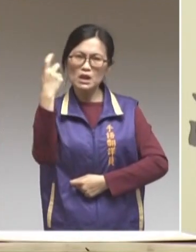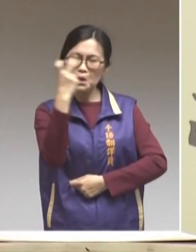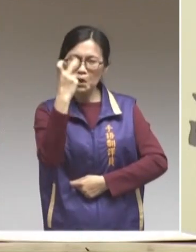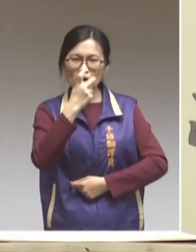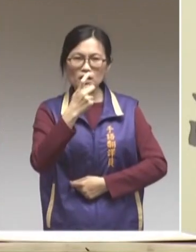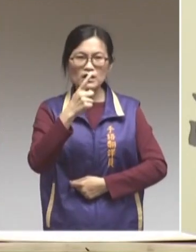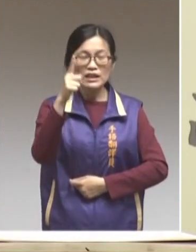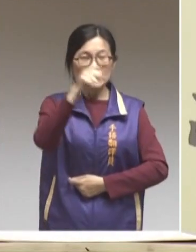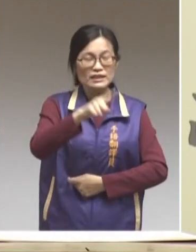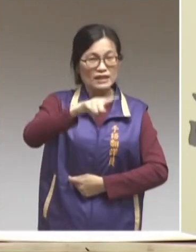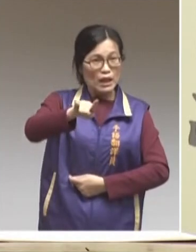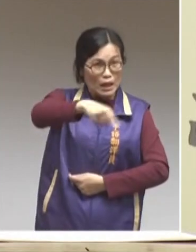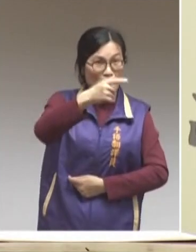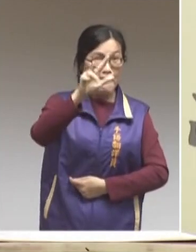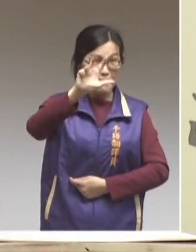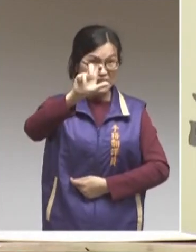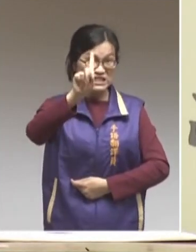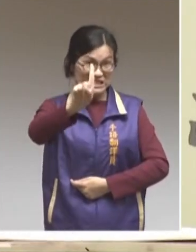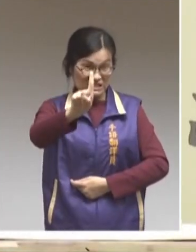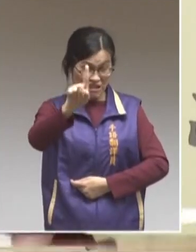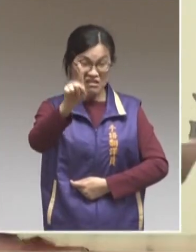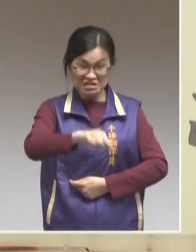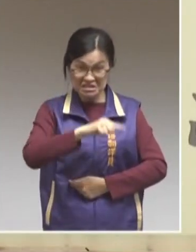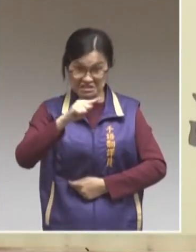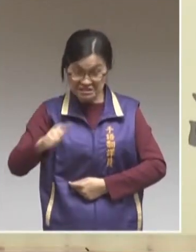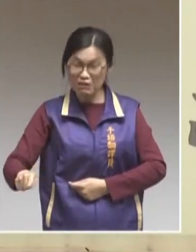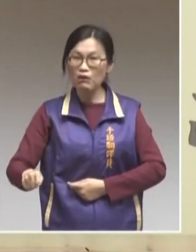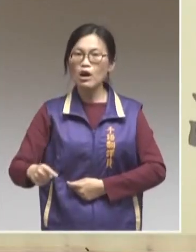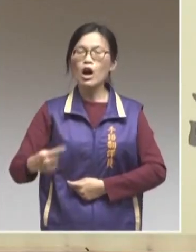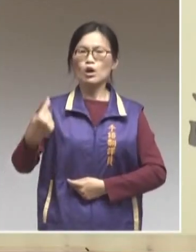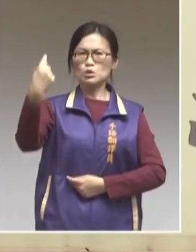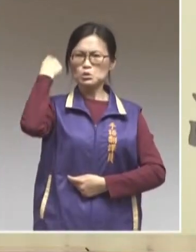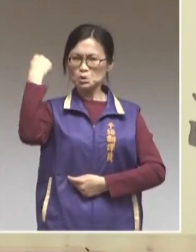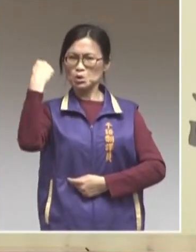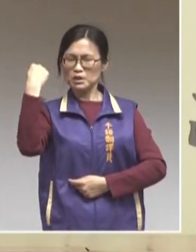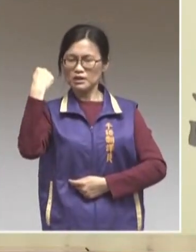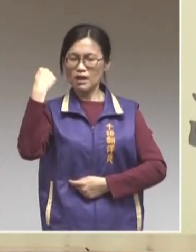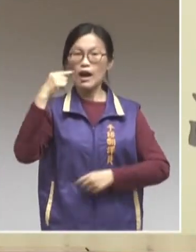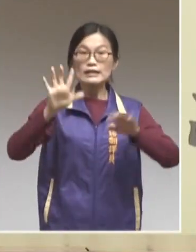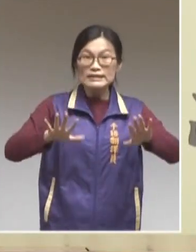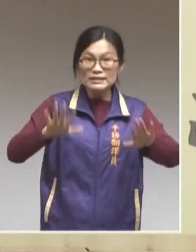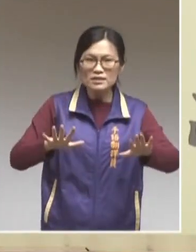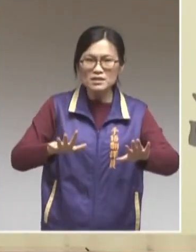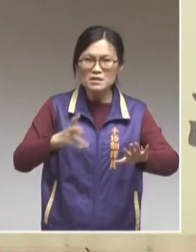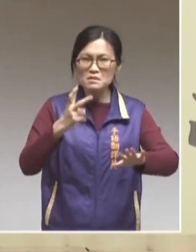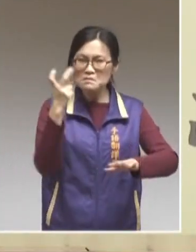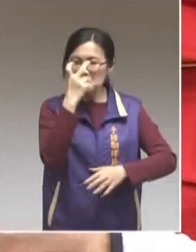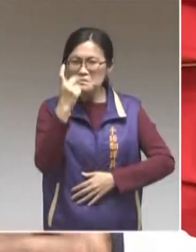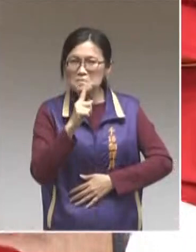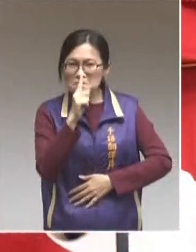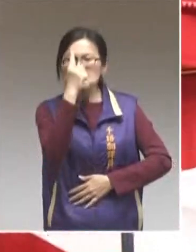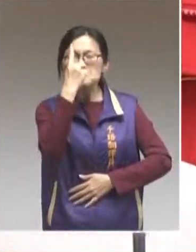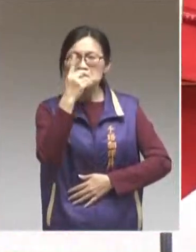了1181位，好，1181位在昨天。那今天我